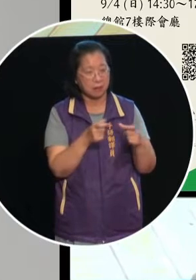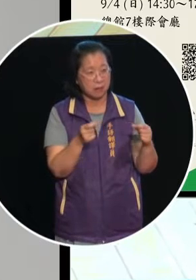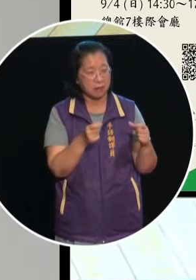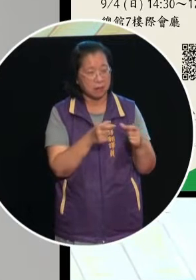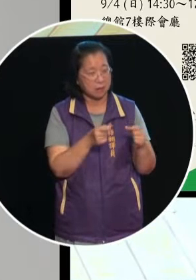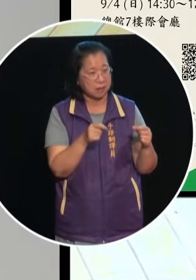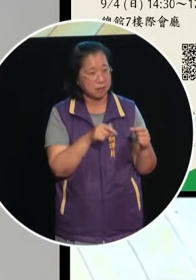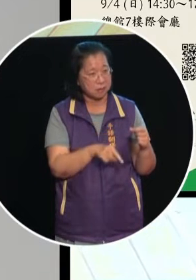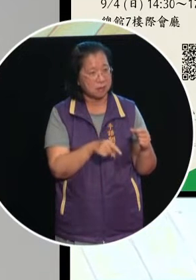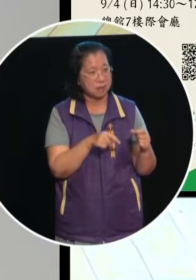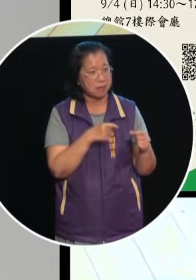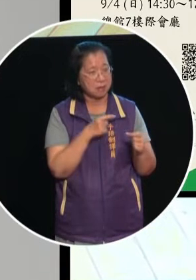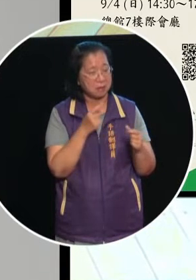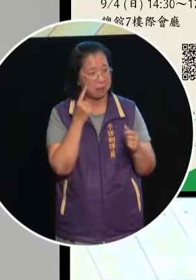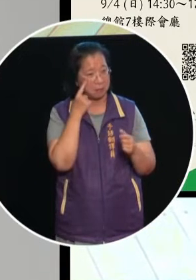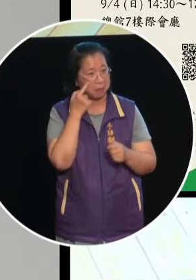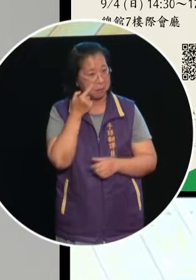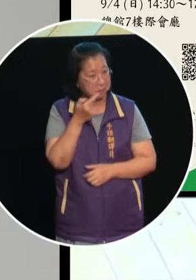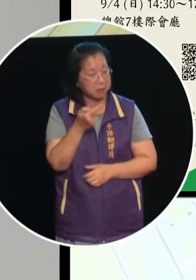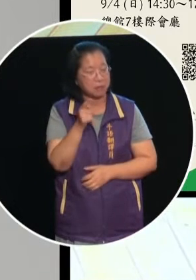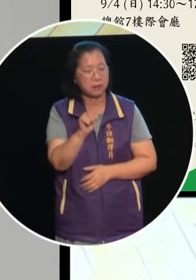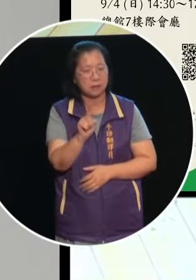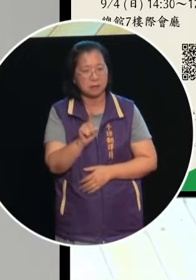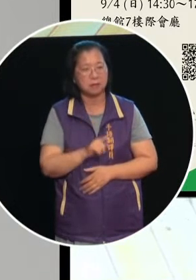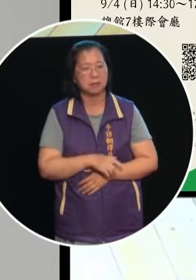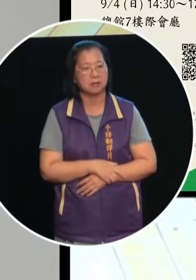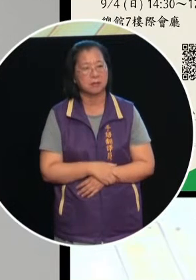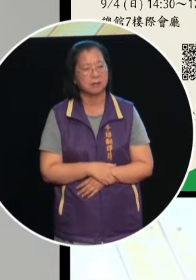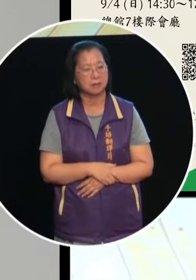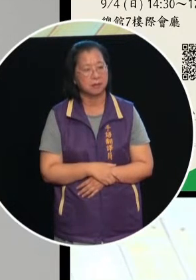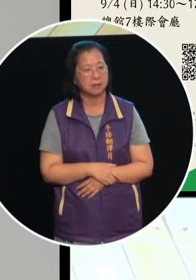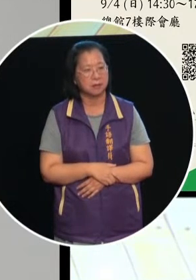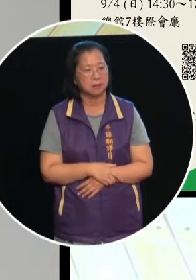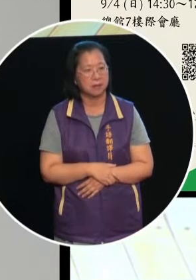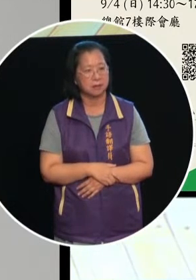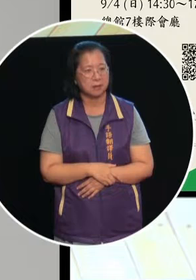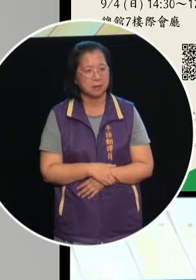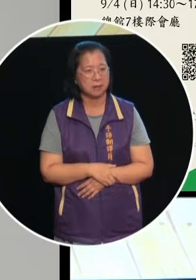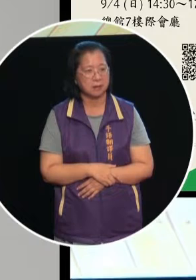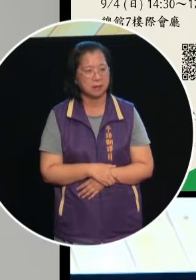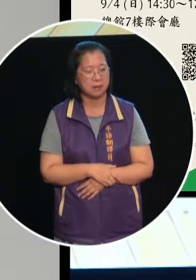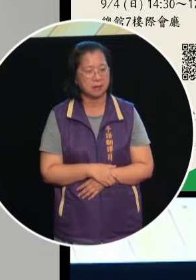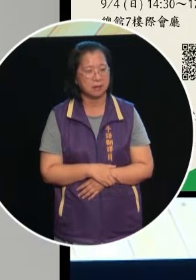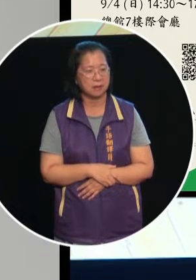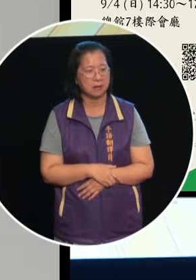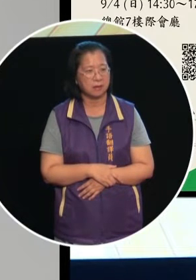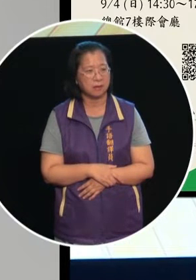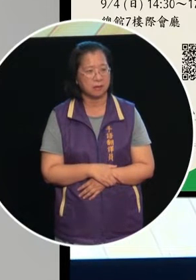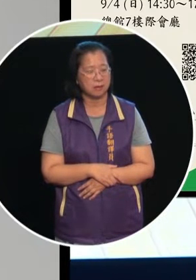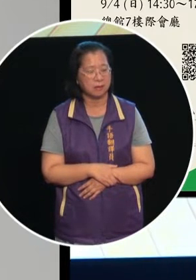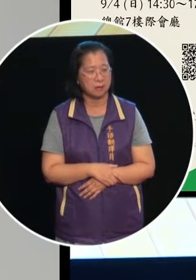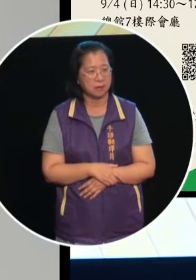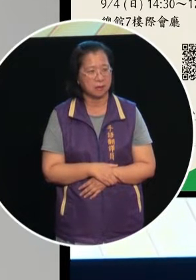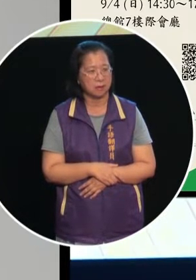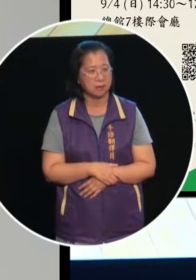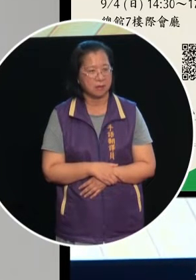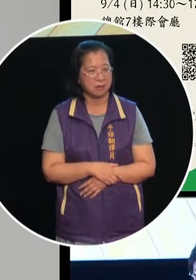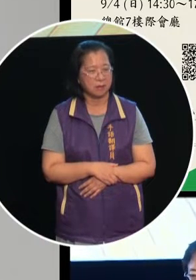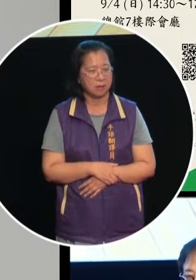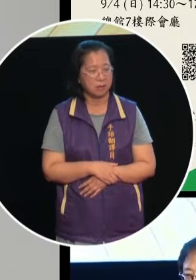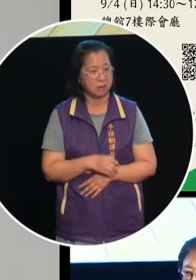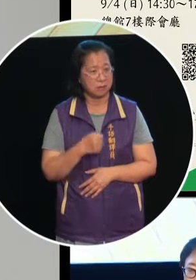非常明显的就是， 我知道，我认为